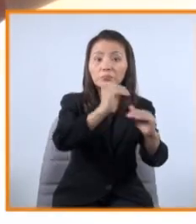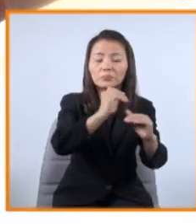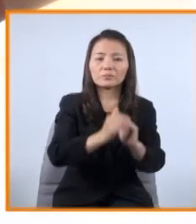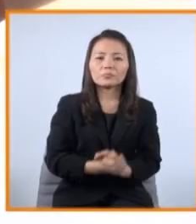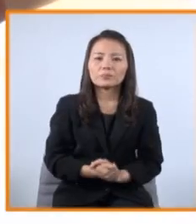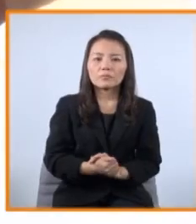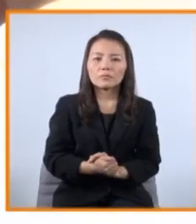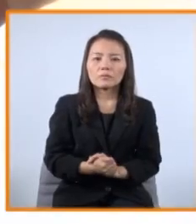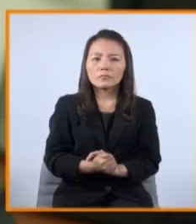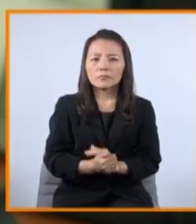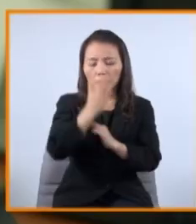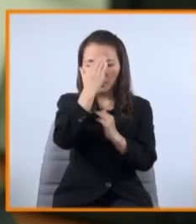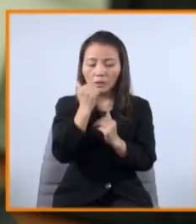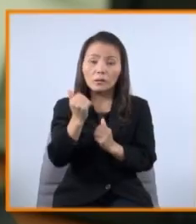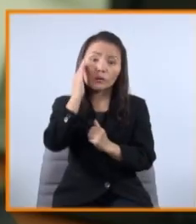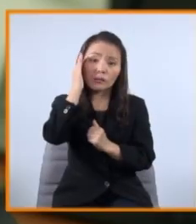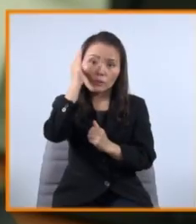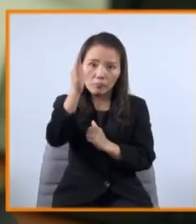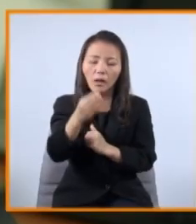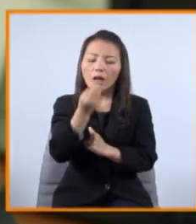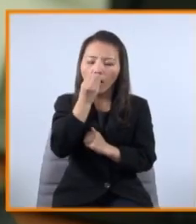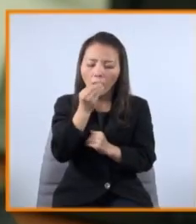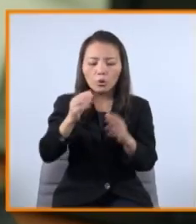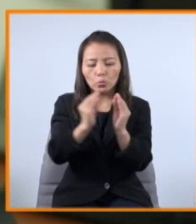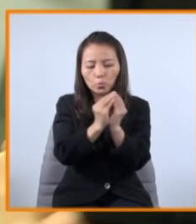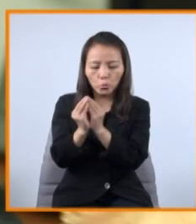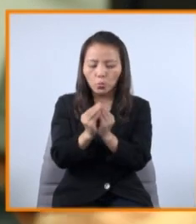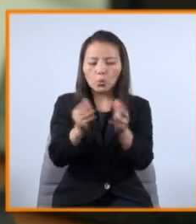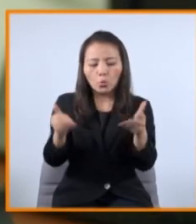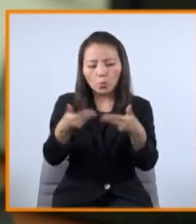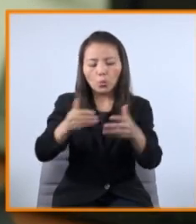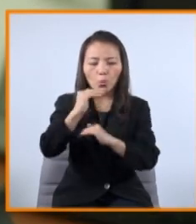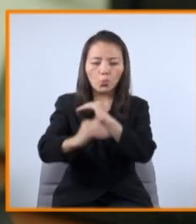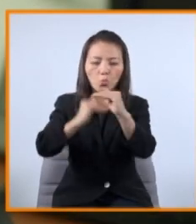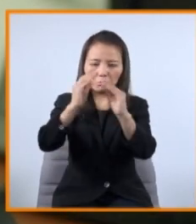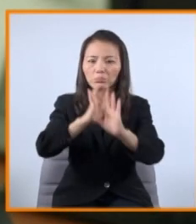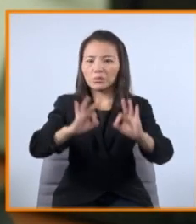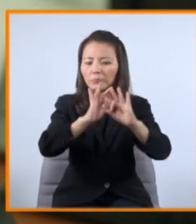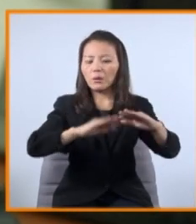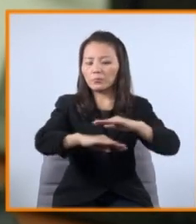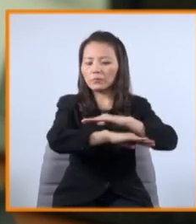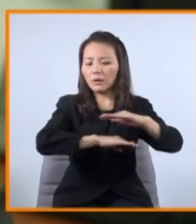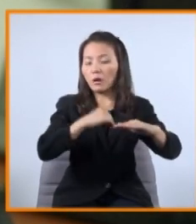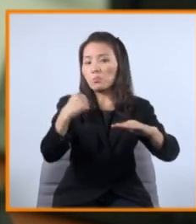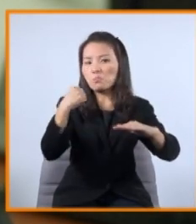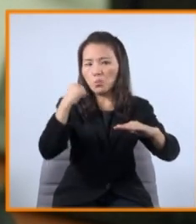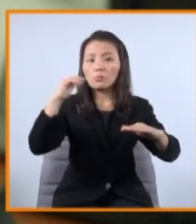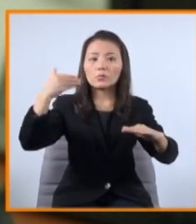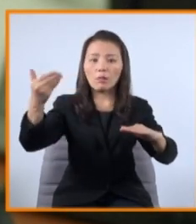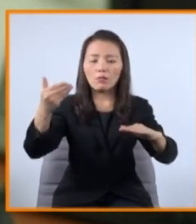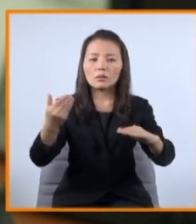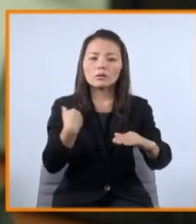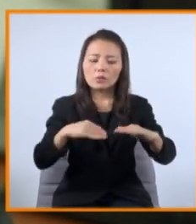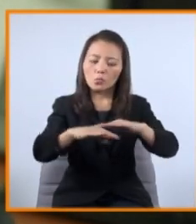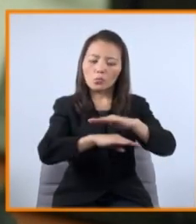นั้นการที่จะให้ Foodเรามีความเจริญเติบตัวในลักษณะอย่างงั้นเนี่ยเราต้องสร้างพื้นฐานของธุรกิจของเราให้มีความเชื่อมั่นให้ให้เกิดความ